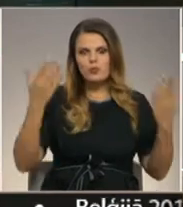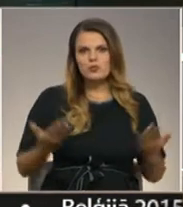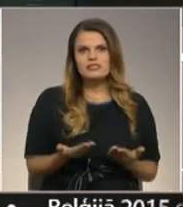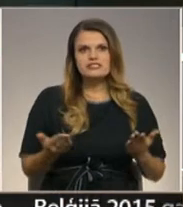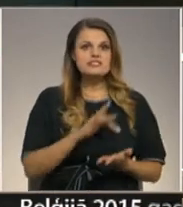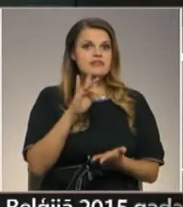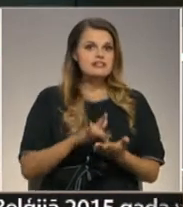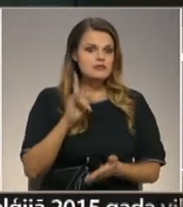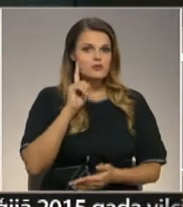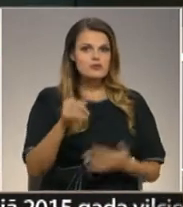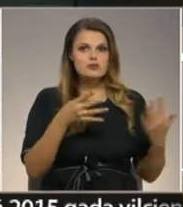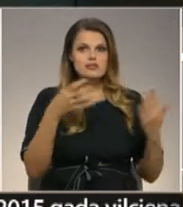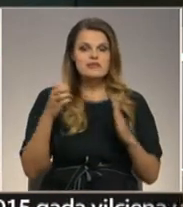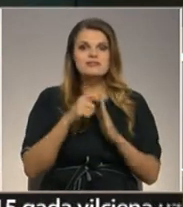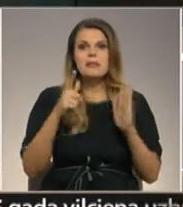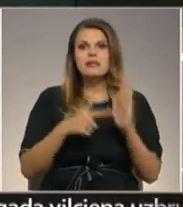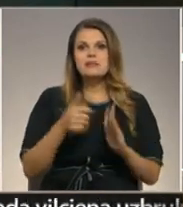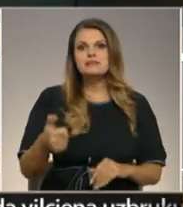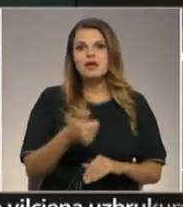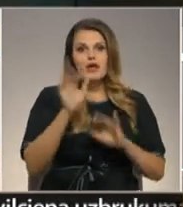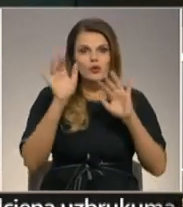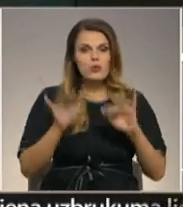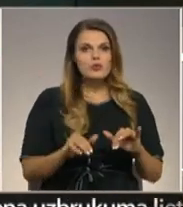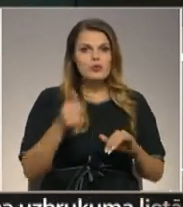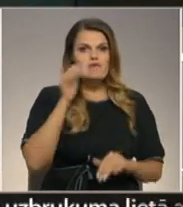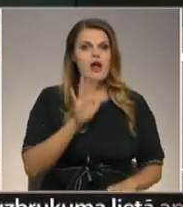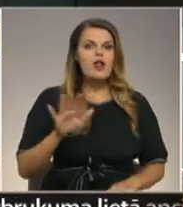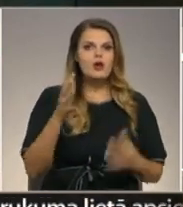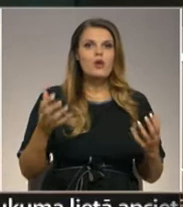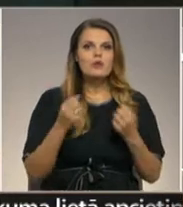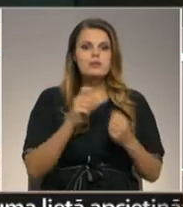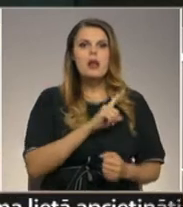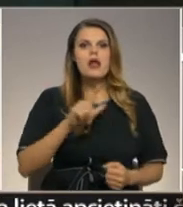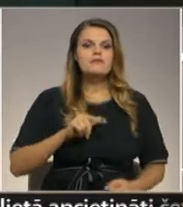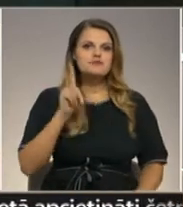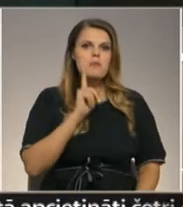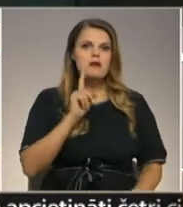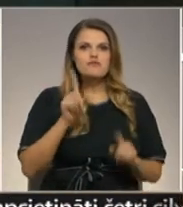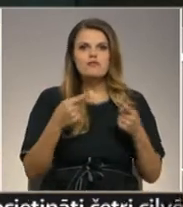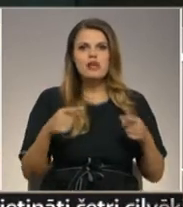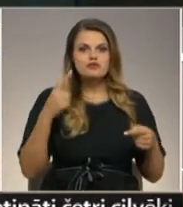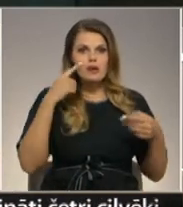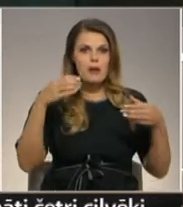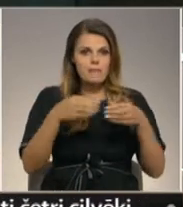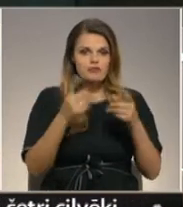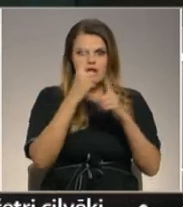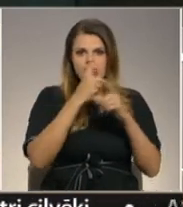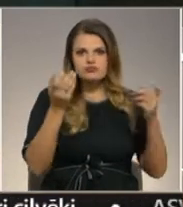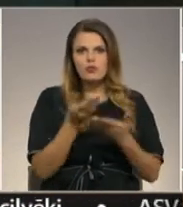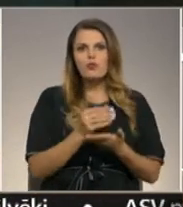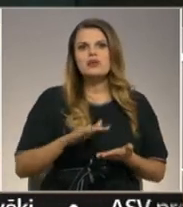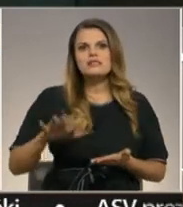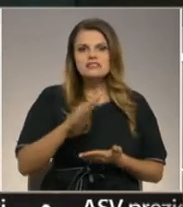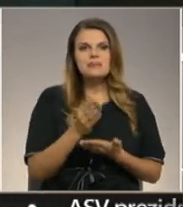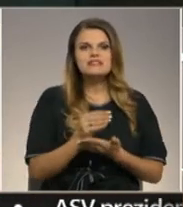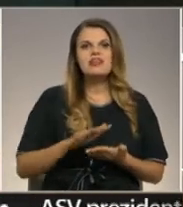centru. 1917. Gada rudenī Valkā tika nodibināta Latviešu pagaidu nacionālā padome, kas pasludināja